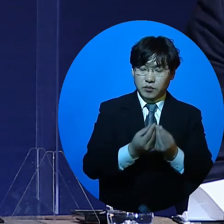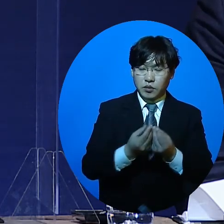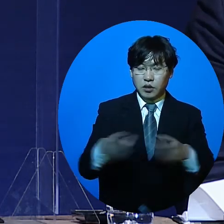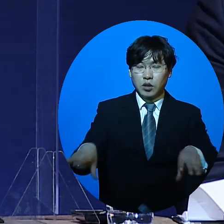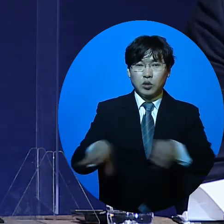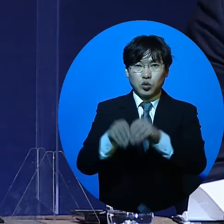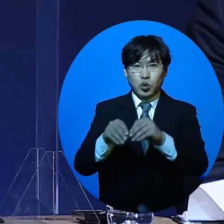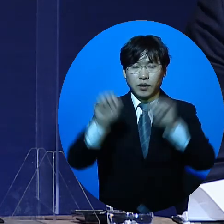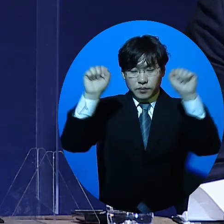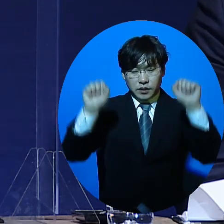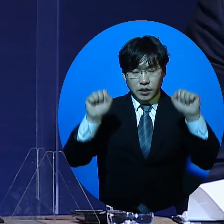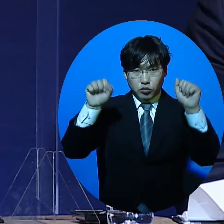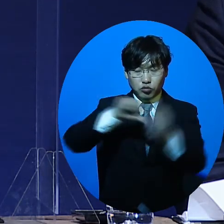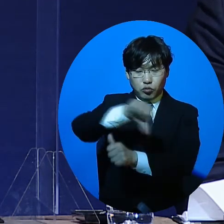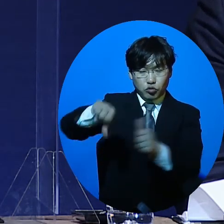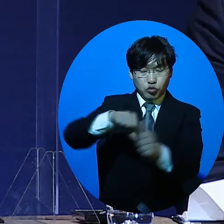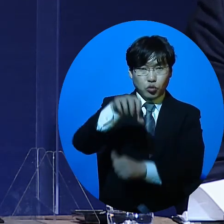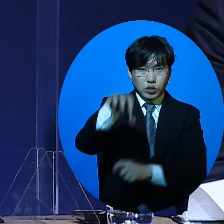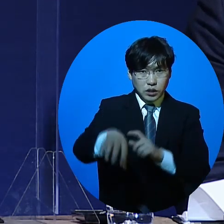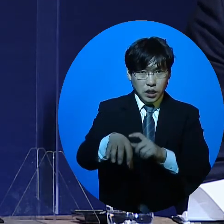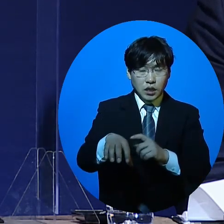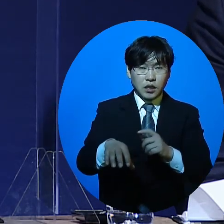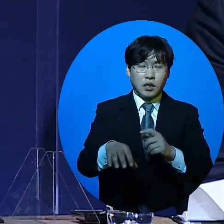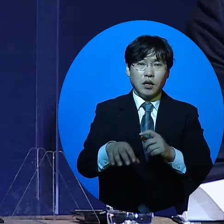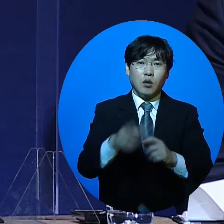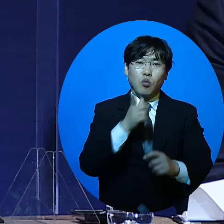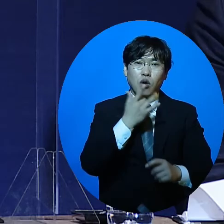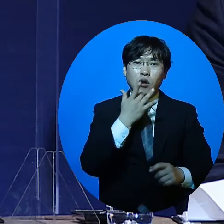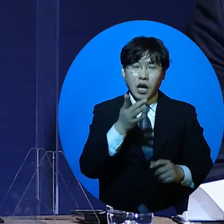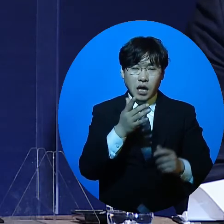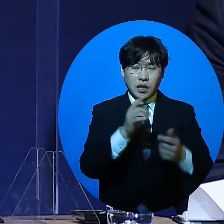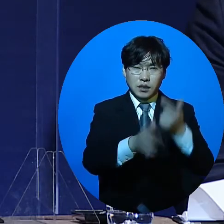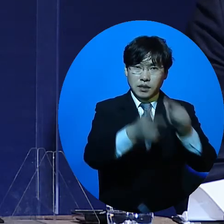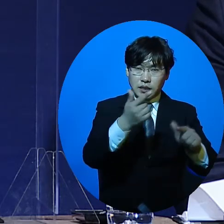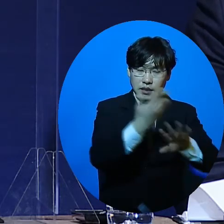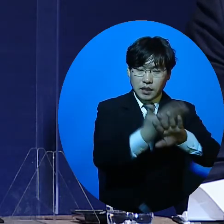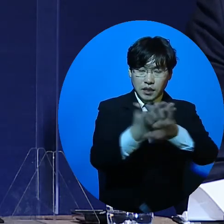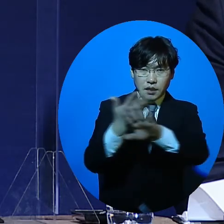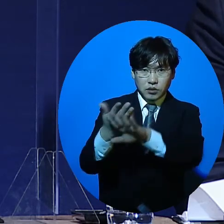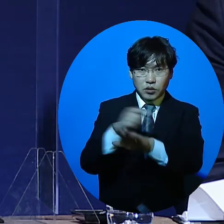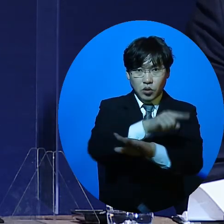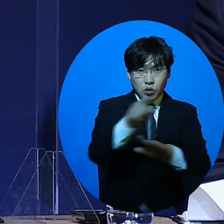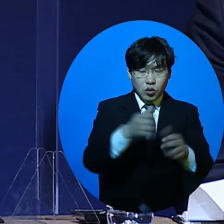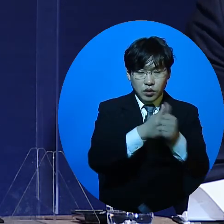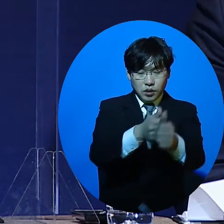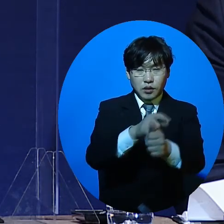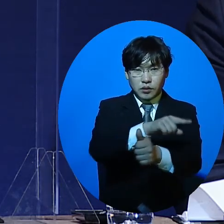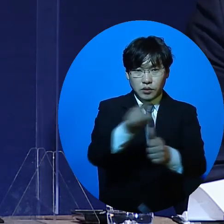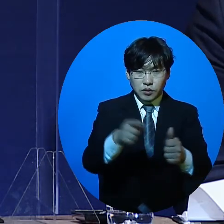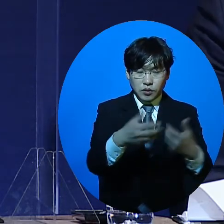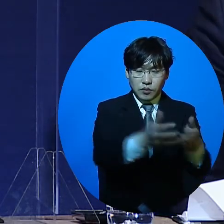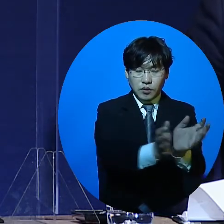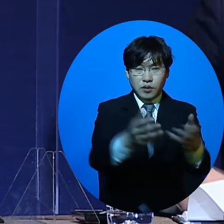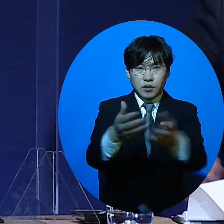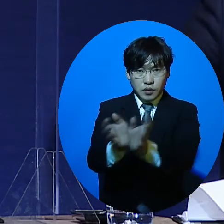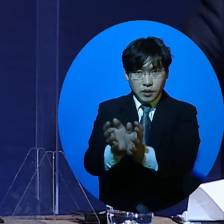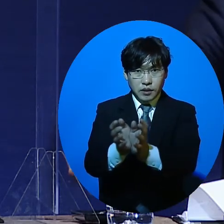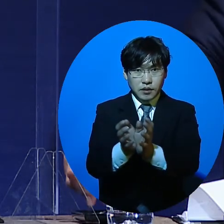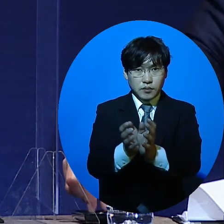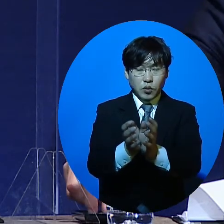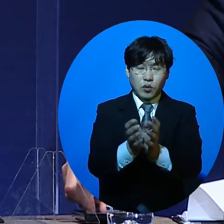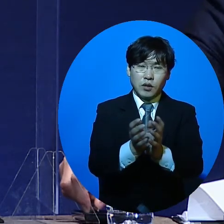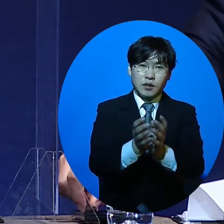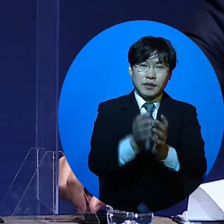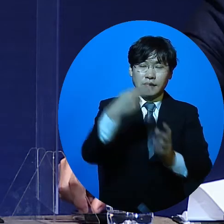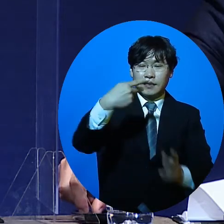종합체육관이라든지 종합운동장에다가 요일별 만약 종합운동장에서 요일별 지체장애라든지 그거랑 유사한 이렇게 등급에 대해서 같이